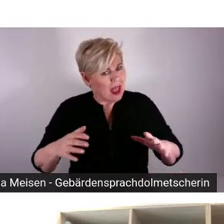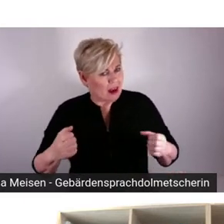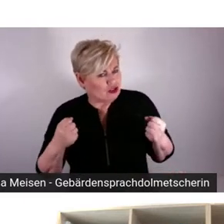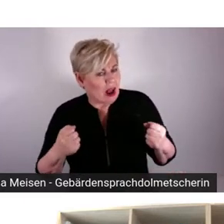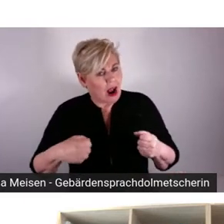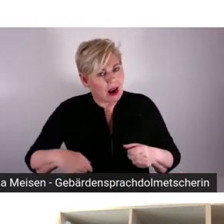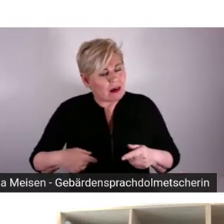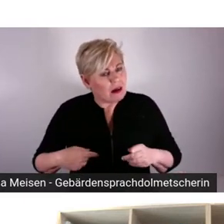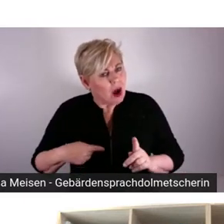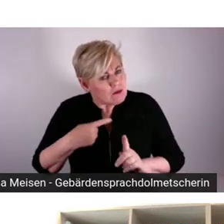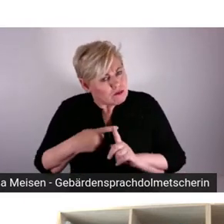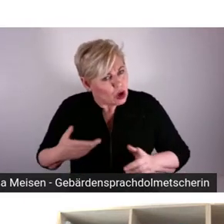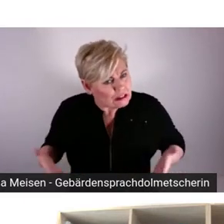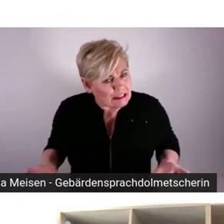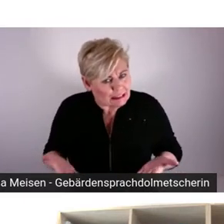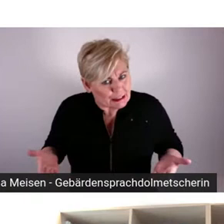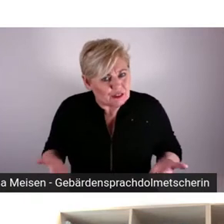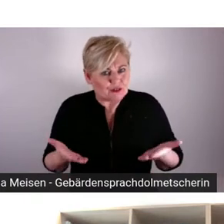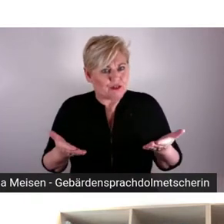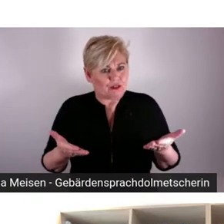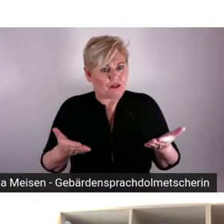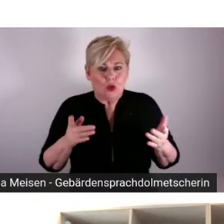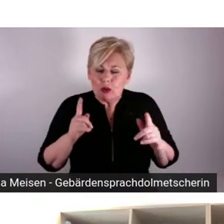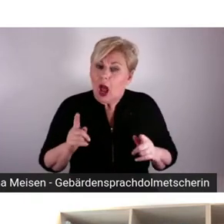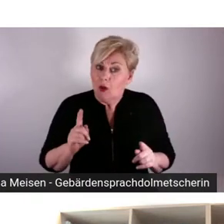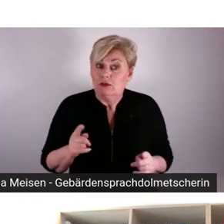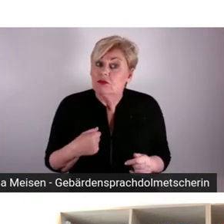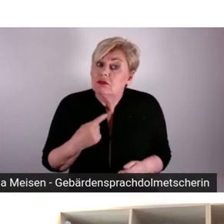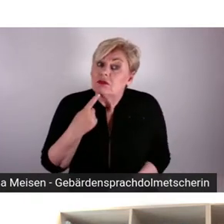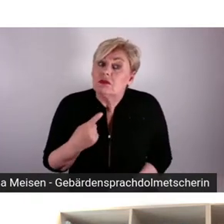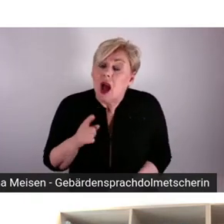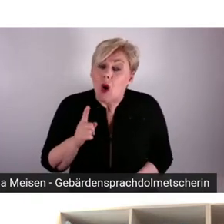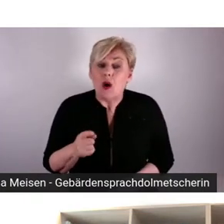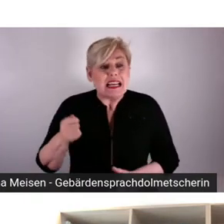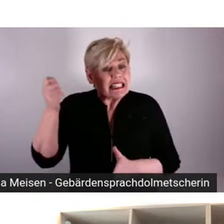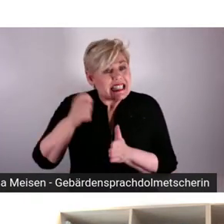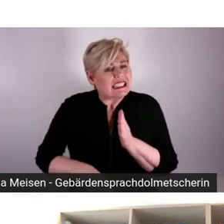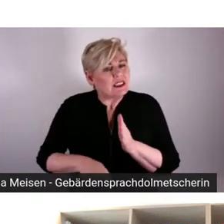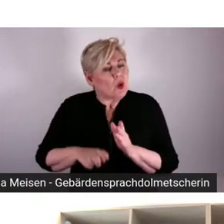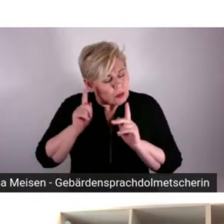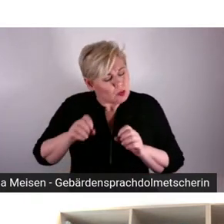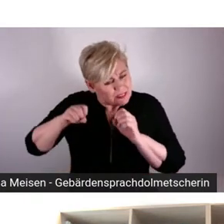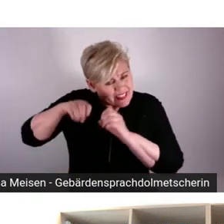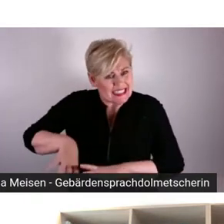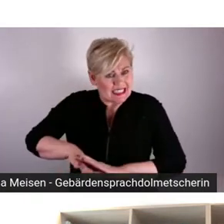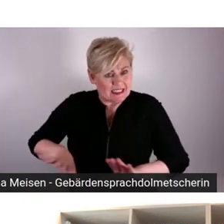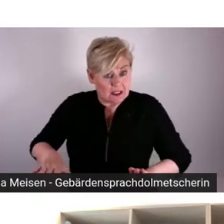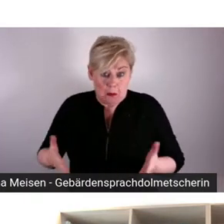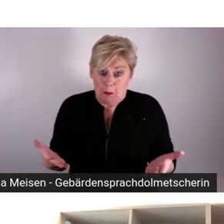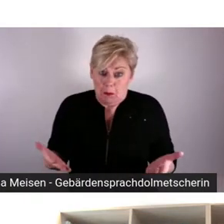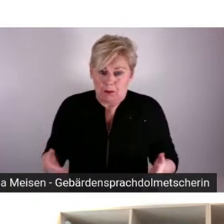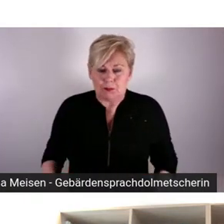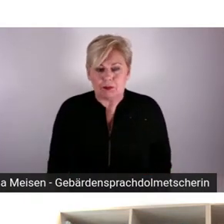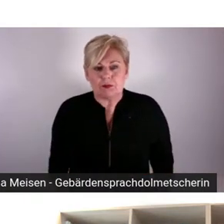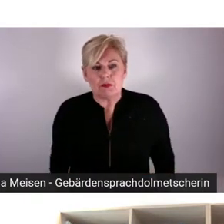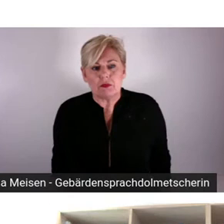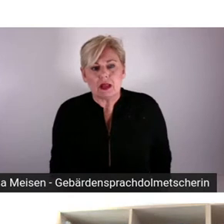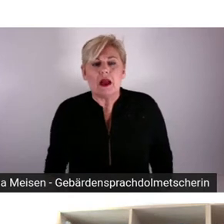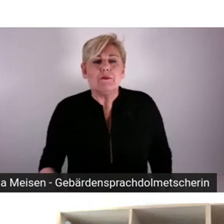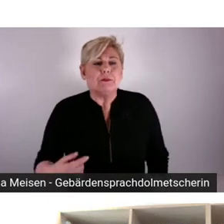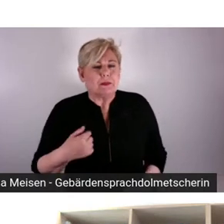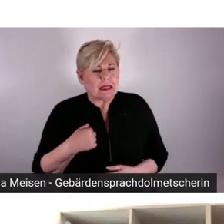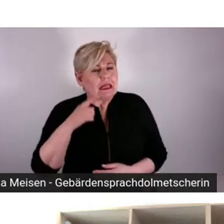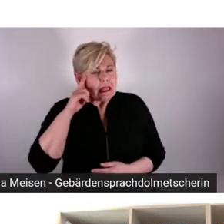positive Anreize setzen und zugespitzt auf Sanktionen vollständig verzichten? Also ich glaube, dass die Menschen sehr wohl